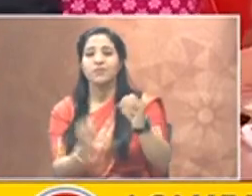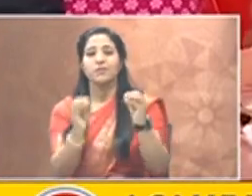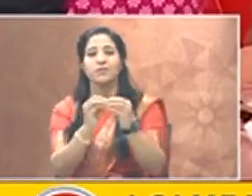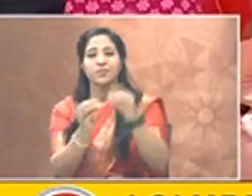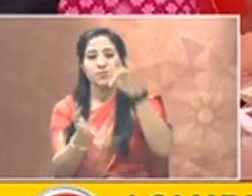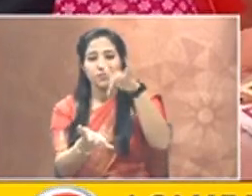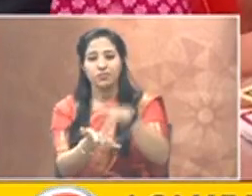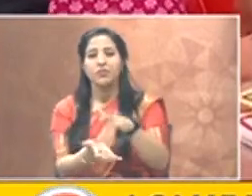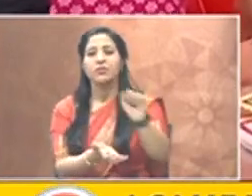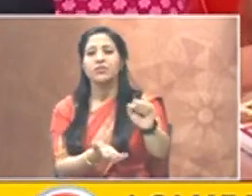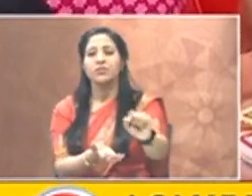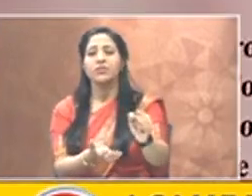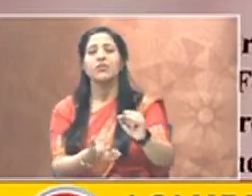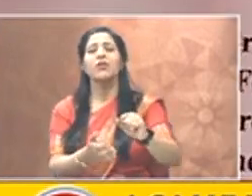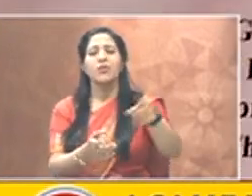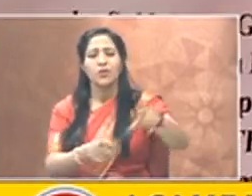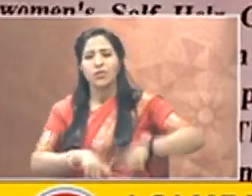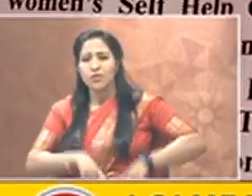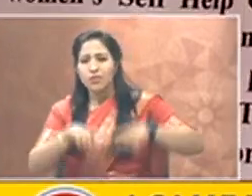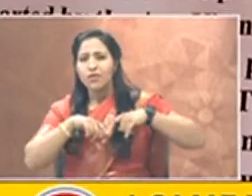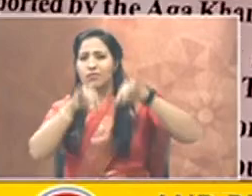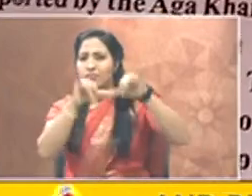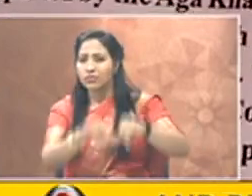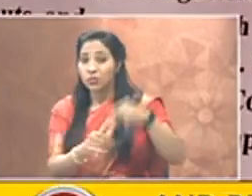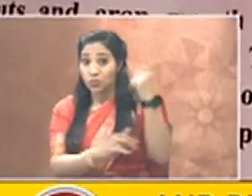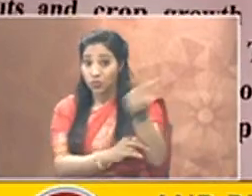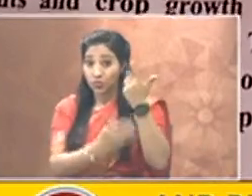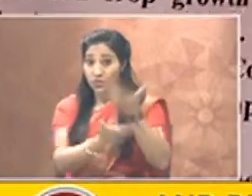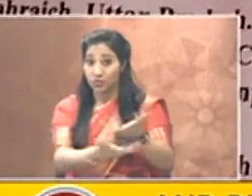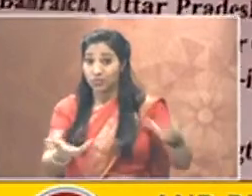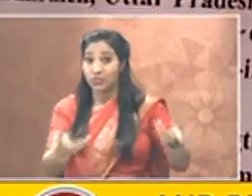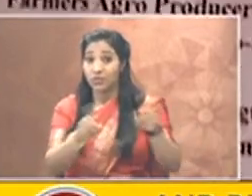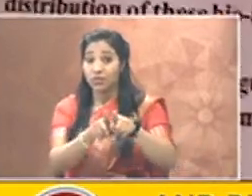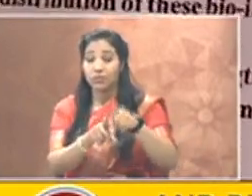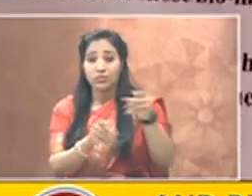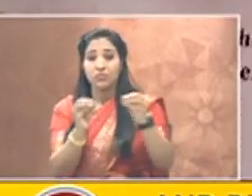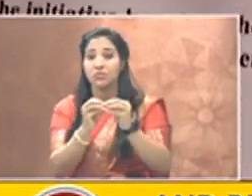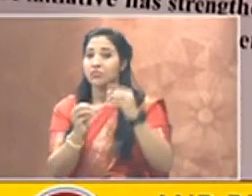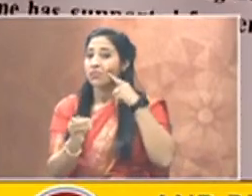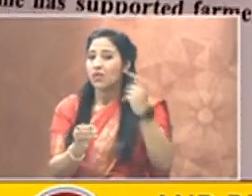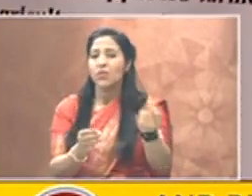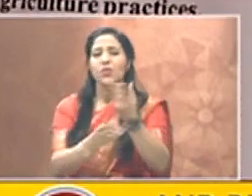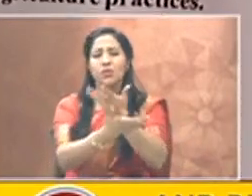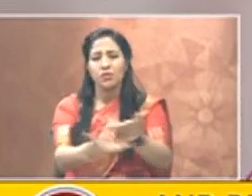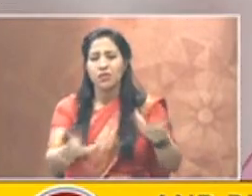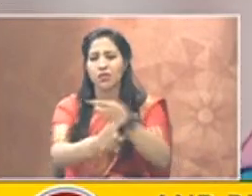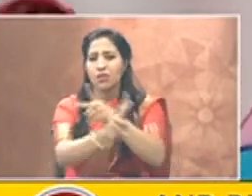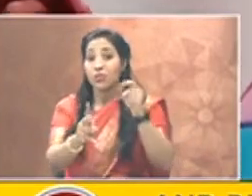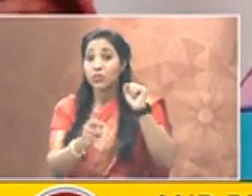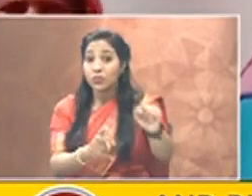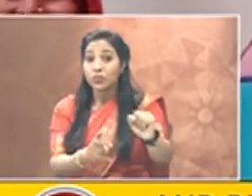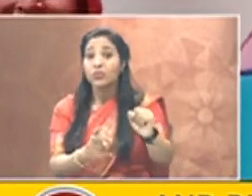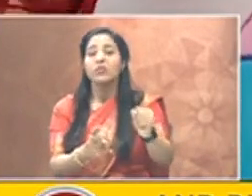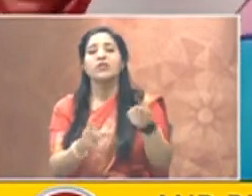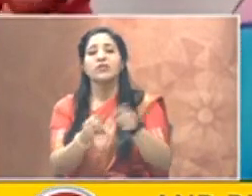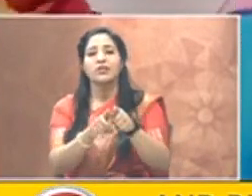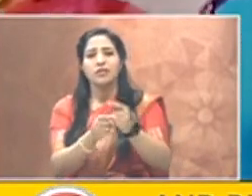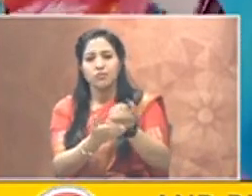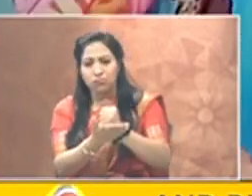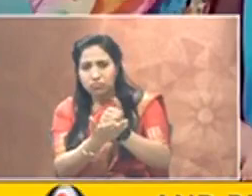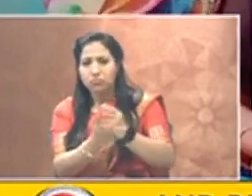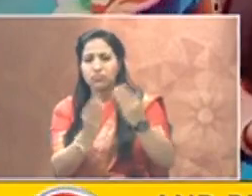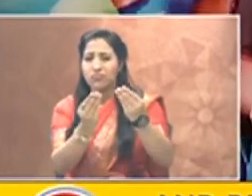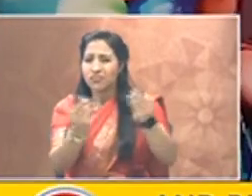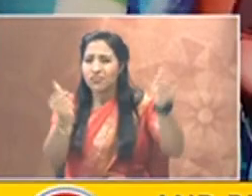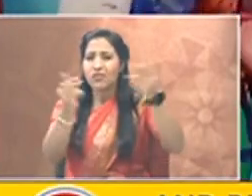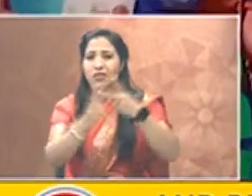में स्थानीय चीजों के उपयोग से बायो फर्टिलाइजर और बायो पेस्टिसाइड तैयार करने